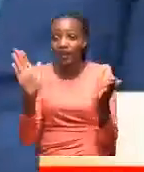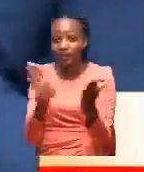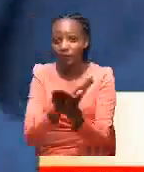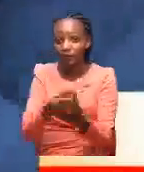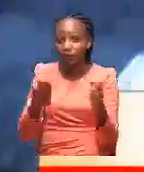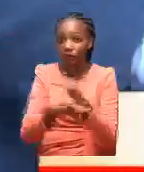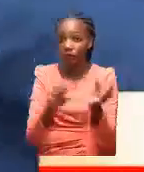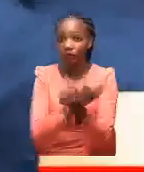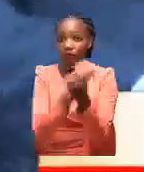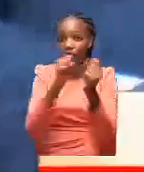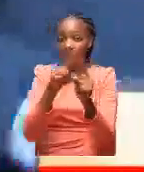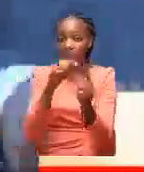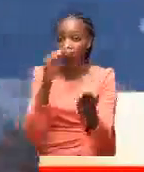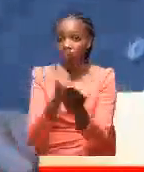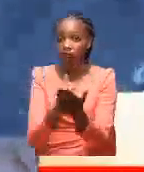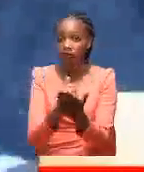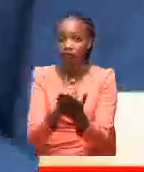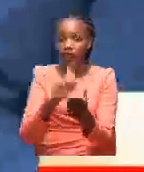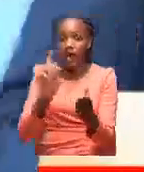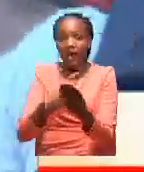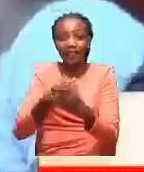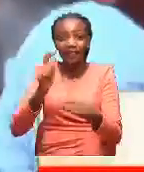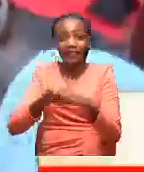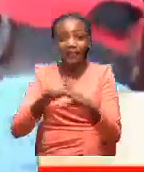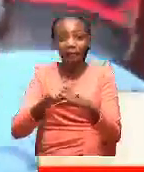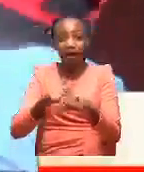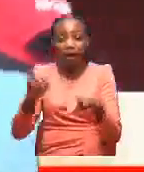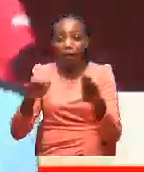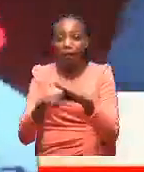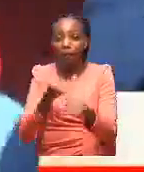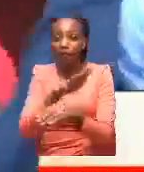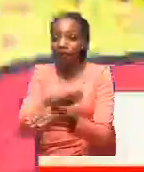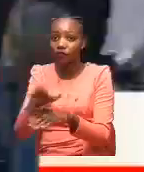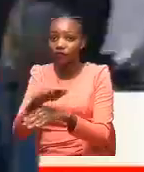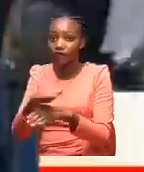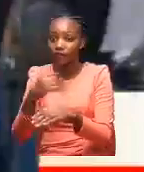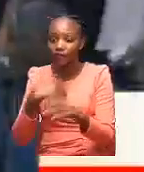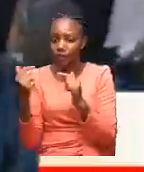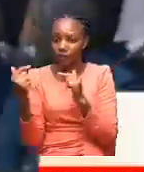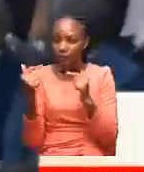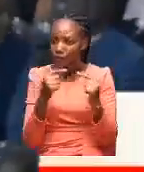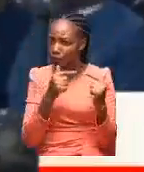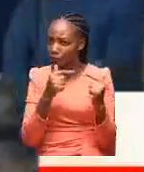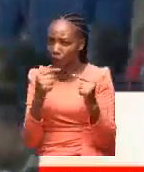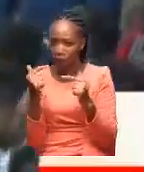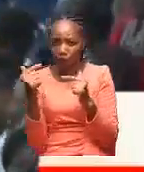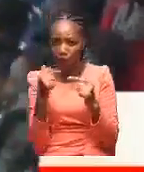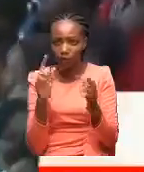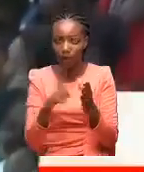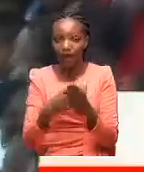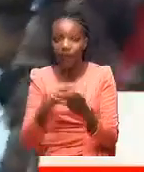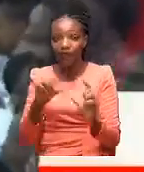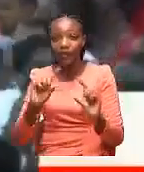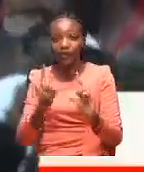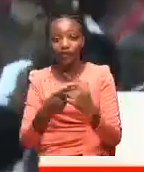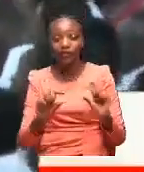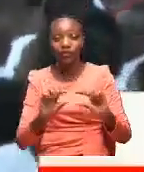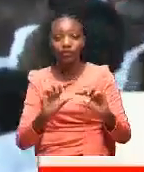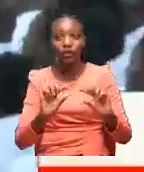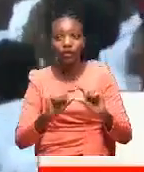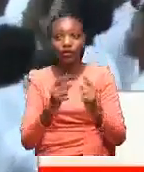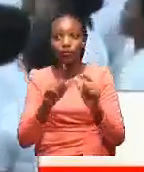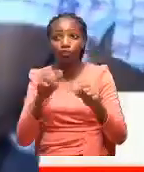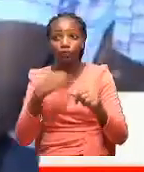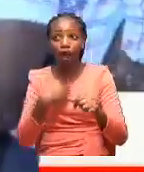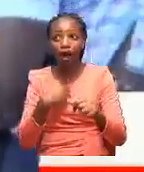rais, wabunge wanaotofautiana na mtizamo wa naibu rais chini ya seneta Orengo wakiahidi kuwasilisha hoja hiyo bungeni. Huku